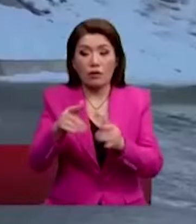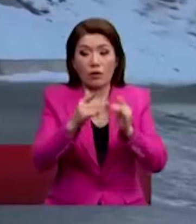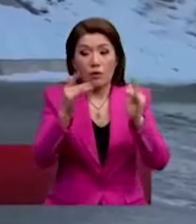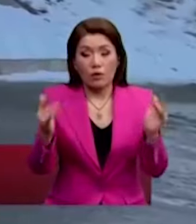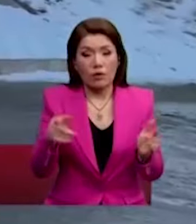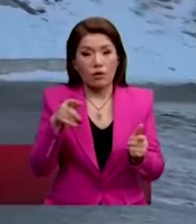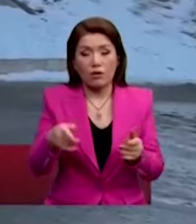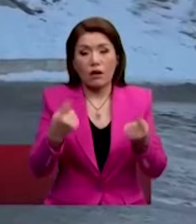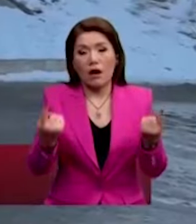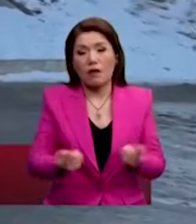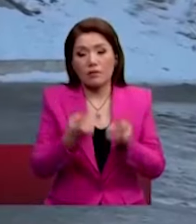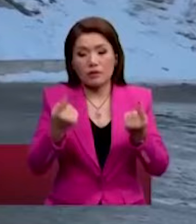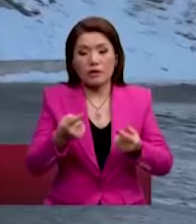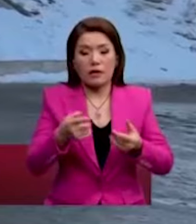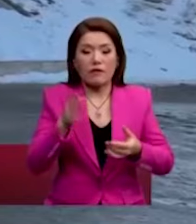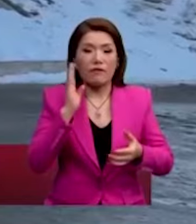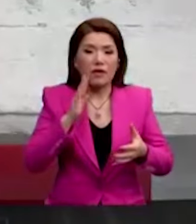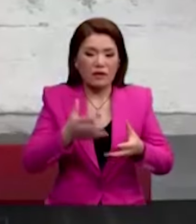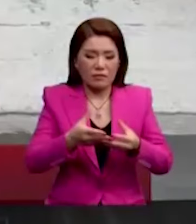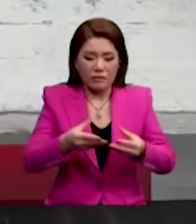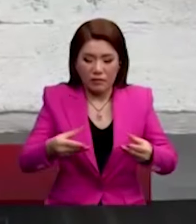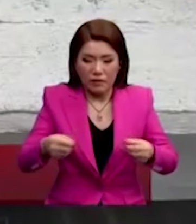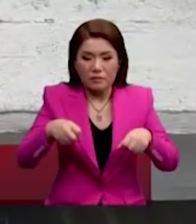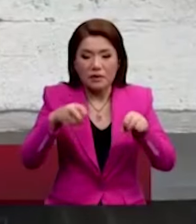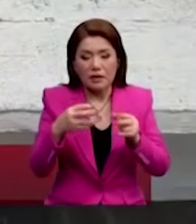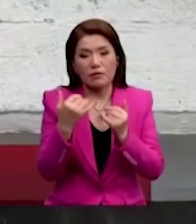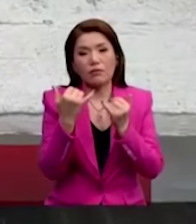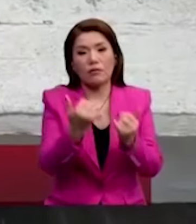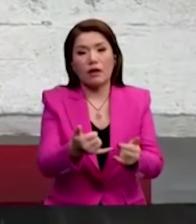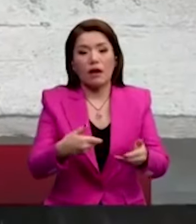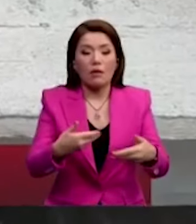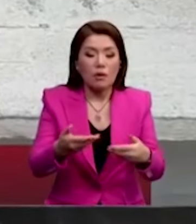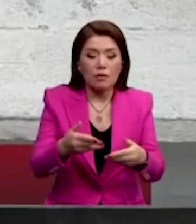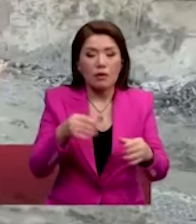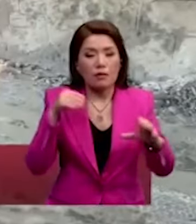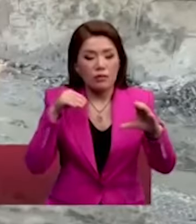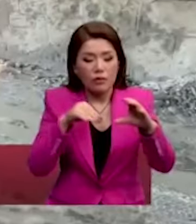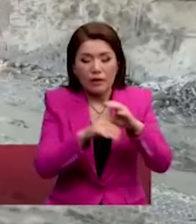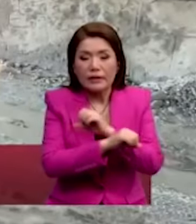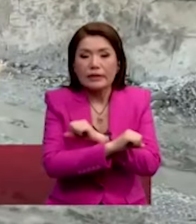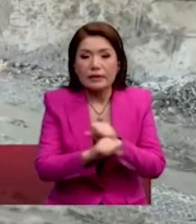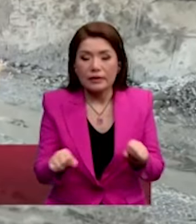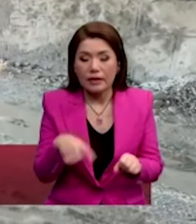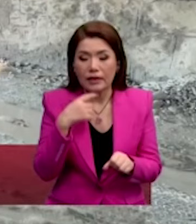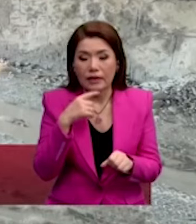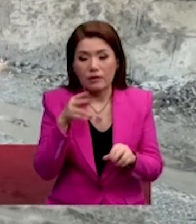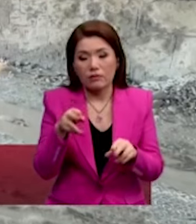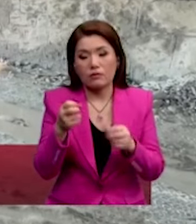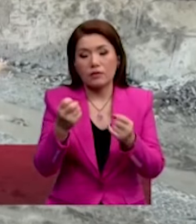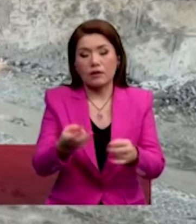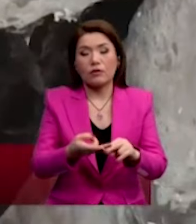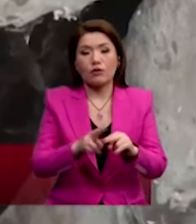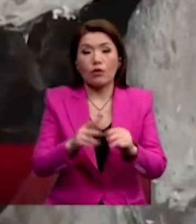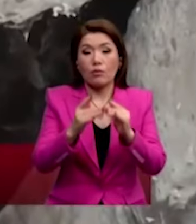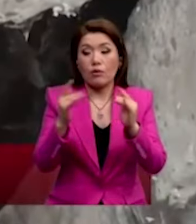өткел көлік жол емес, тек ерген қар суын өткізуге арналғанын айтады. Жабын плиталар болса, қиыршық тастар түспес үшін орнатылған.